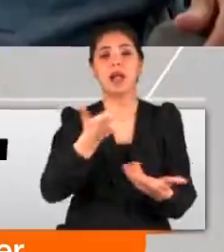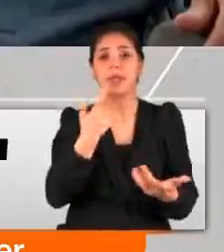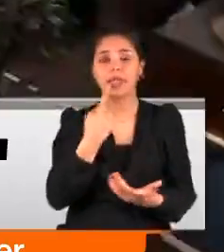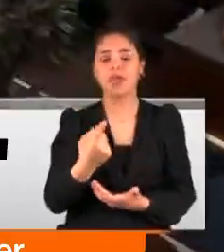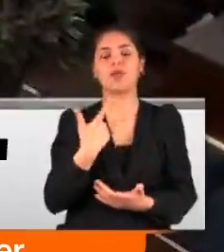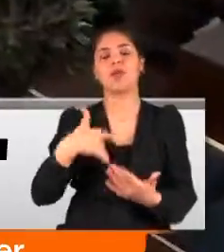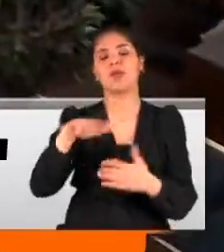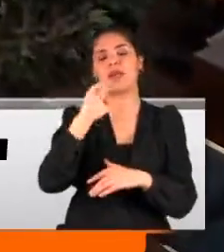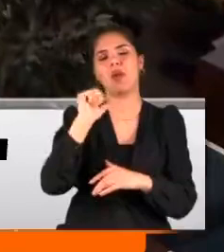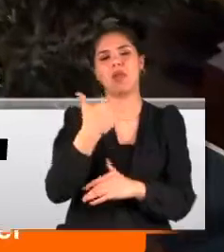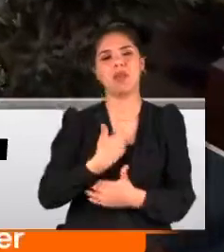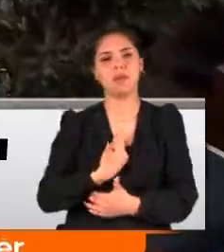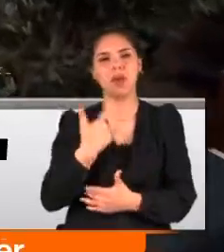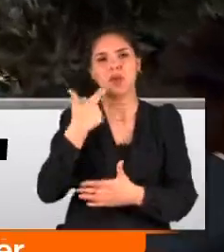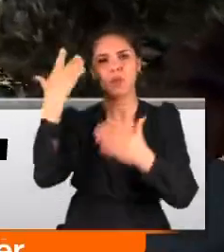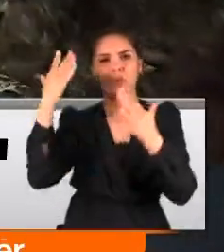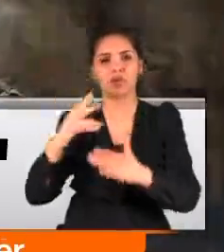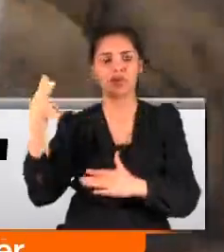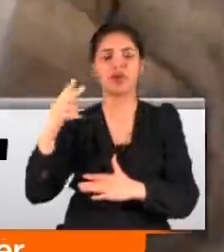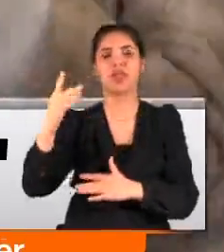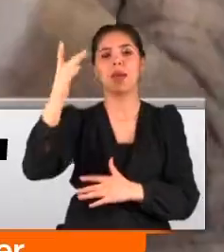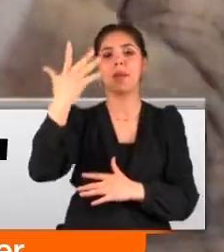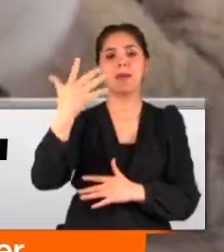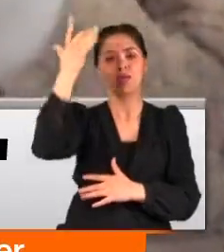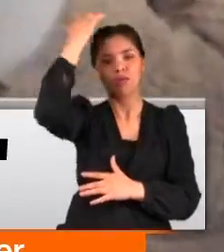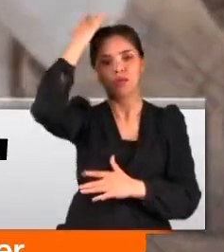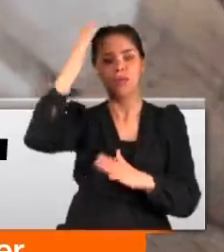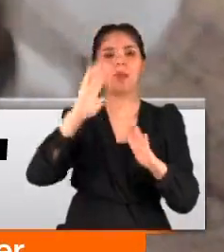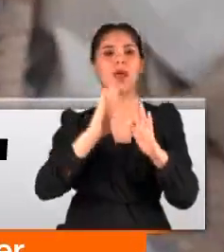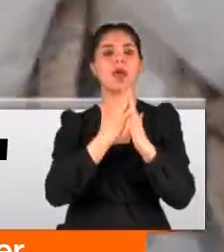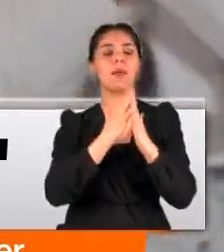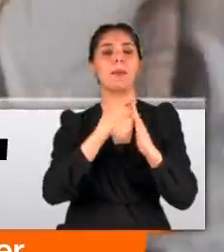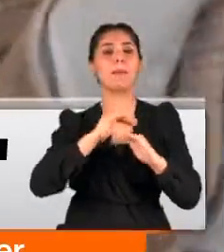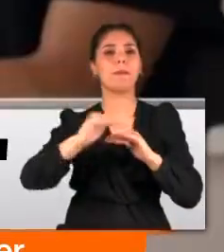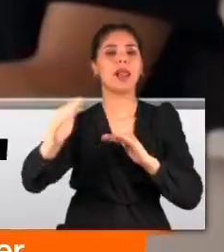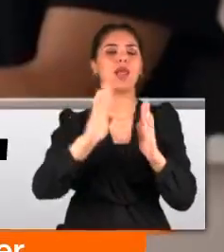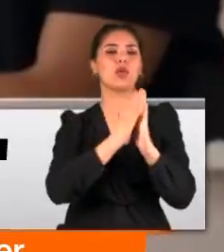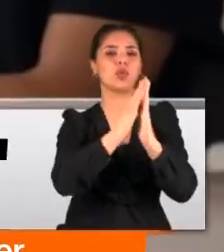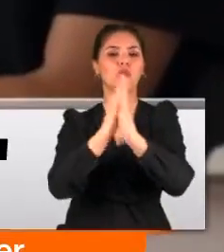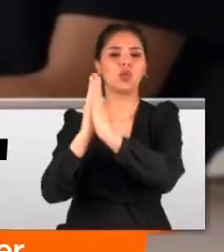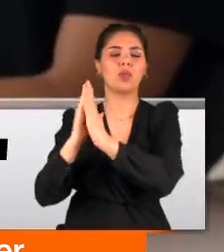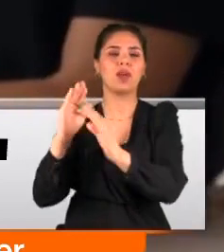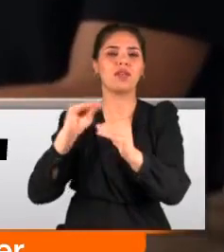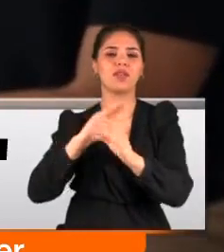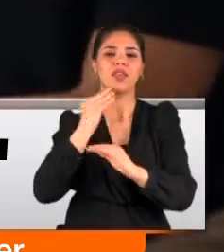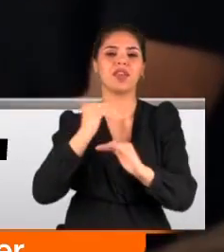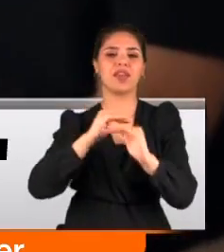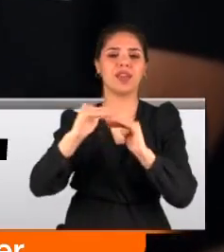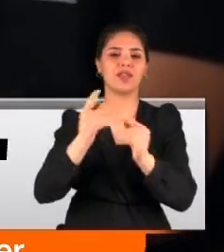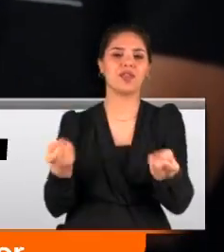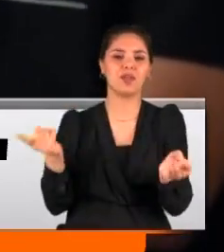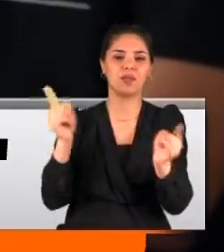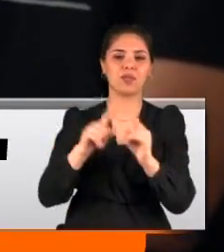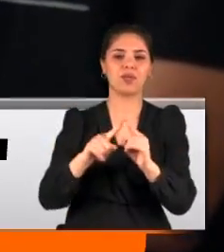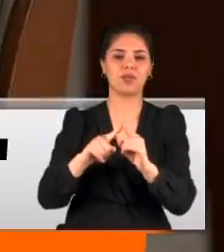için çok önemli. Cumhurbaşkanı Erdoğan, Beştepe Millet Kütüphanesi'nde gençlerle buluştu. Şuradaki yeşil şapkalı